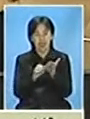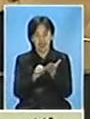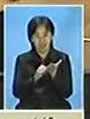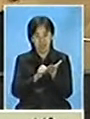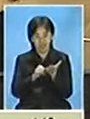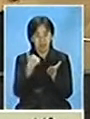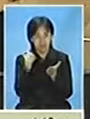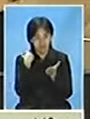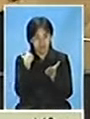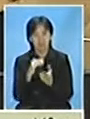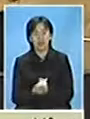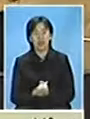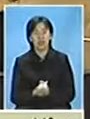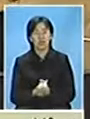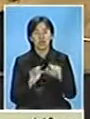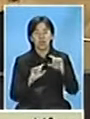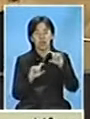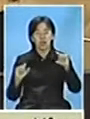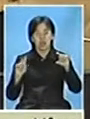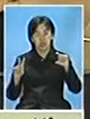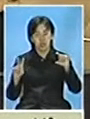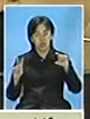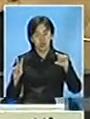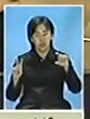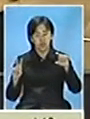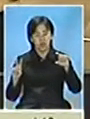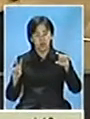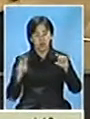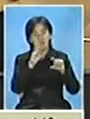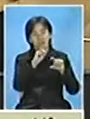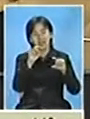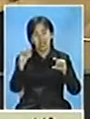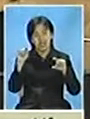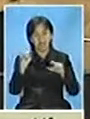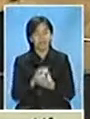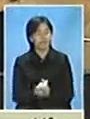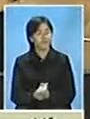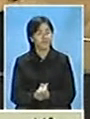ติมความในวรรค2ของมาตรา10มาตรา20ค่ะ